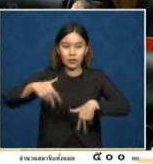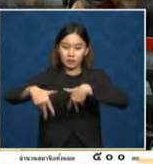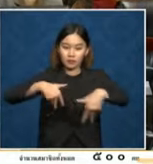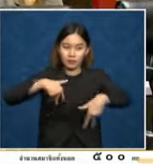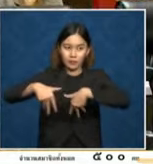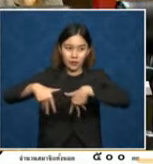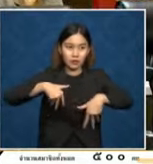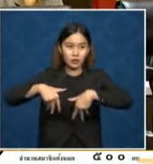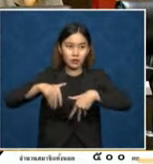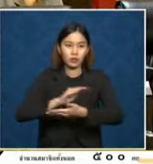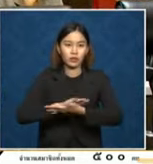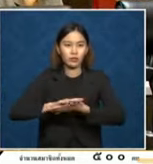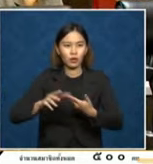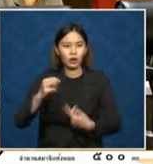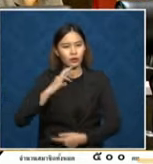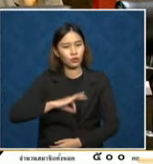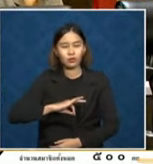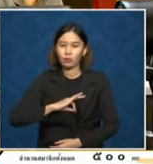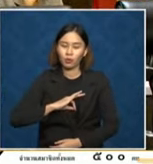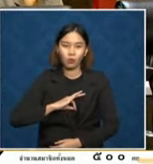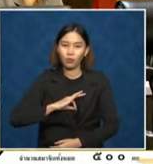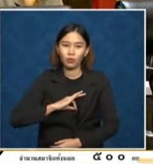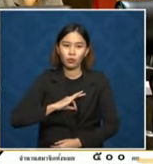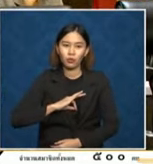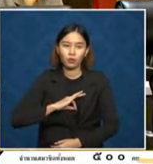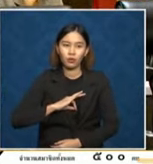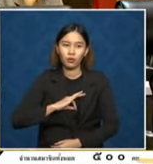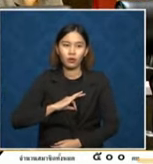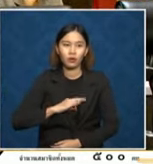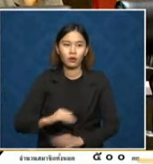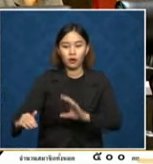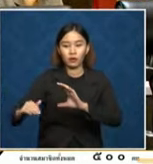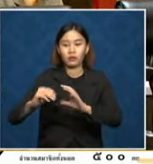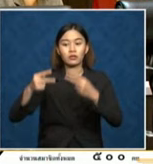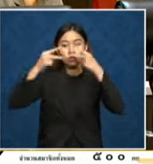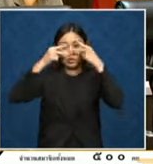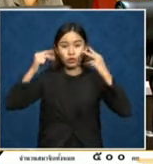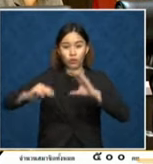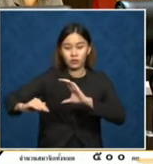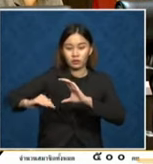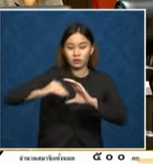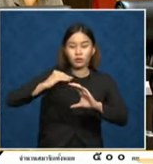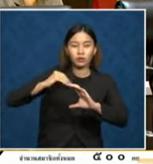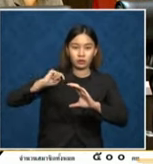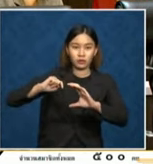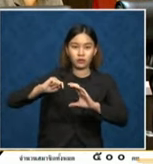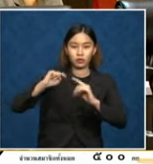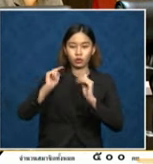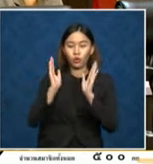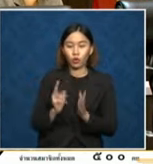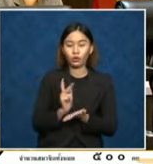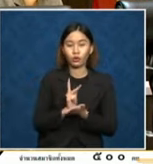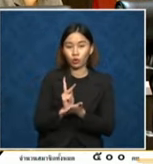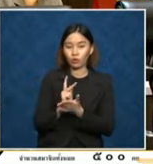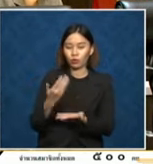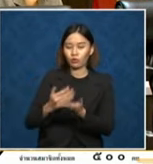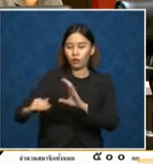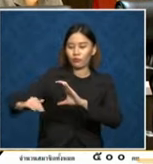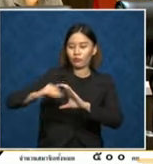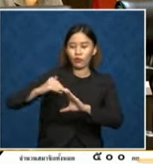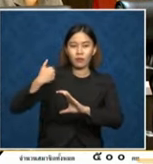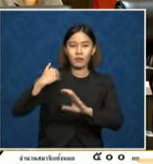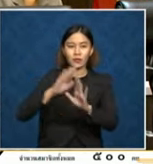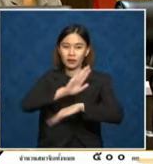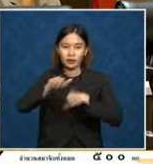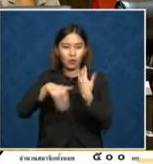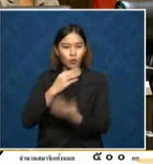ที่มาติดต่อเป็นที่เรียบร้อยอันนี้น่ากลัวมากๆครับนี่คือส่งจากฝั่งมิจฉาชีพกลับเข้ามาให้ผู้กู้เพราะฉะนั้นเรื่องราวเห